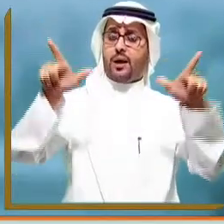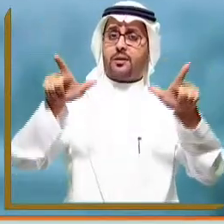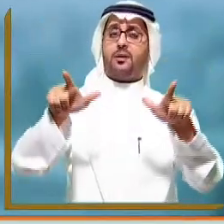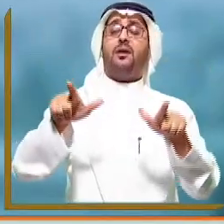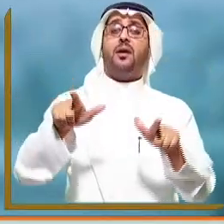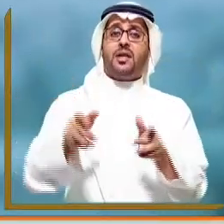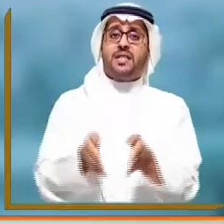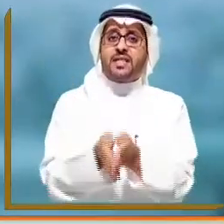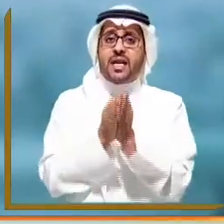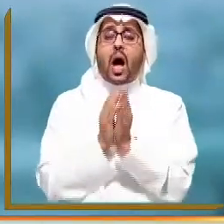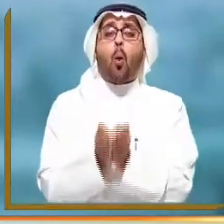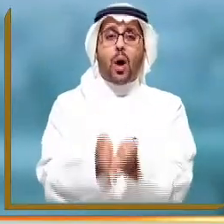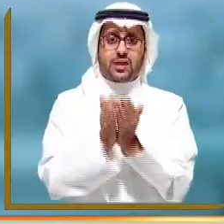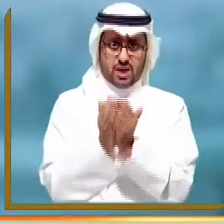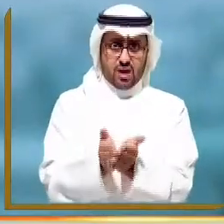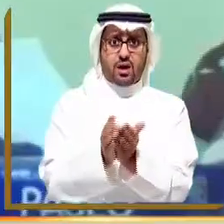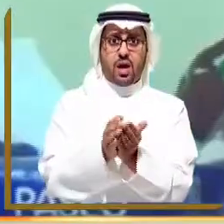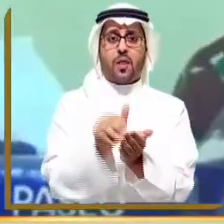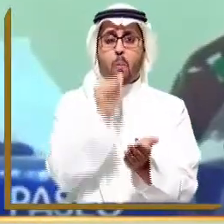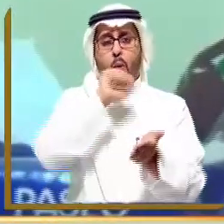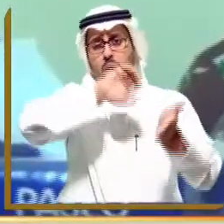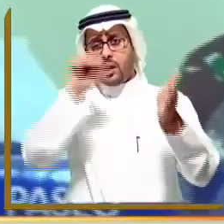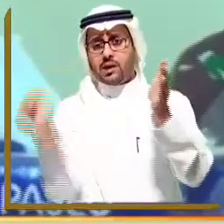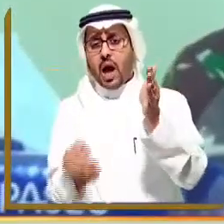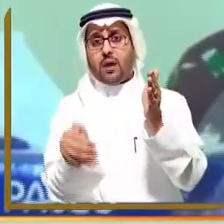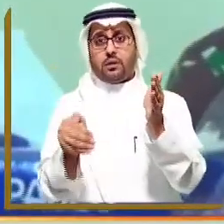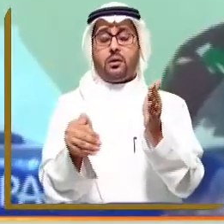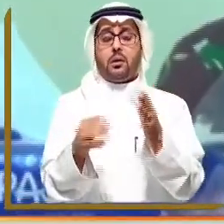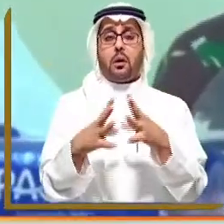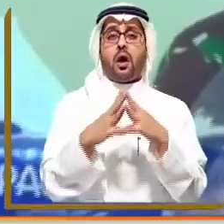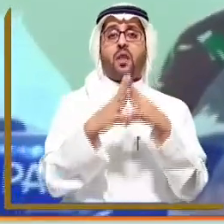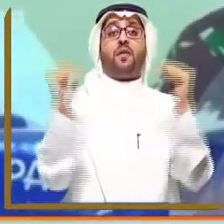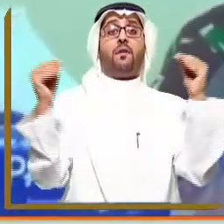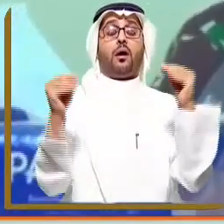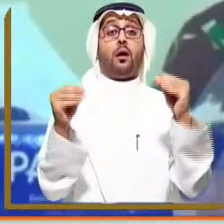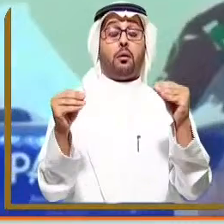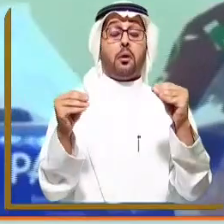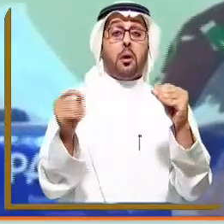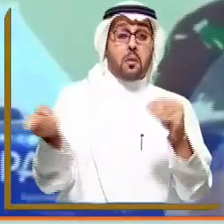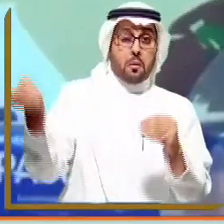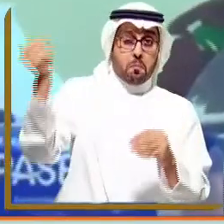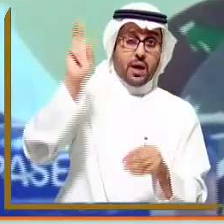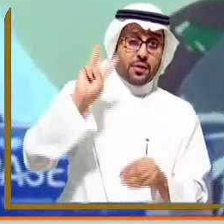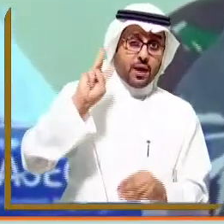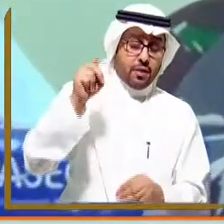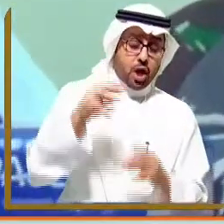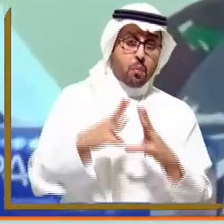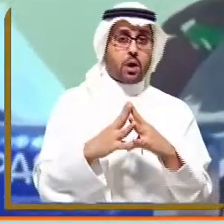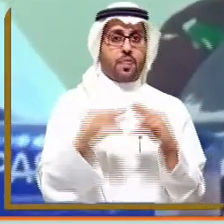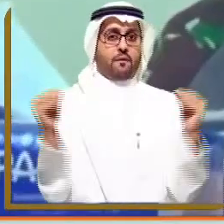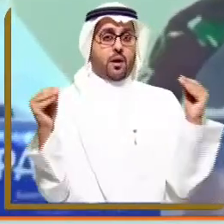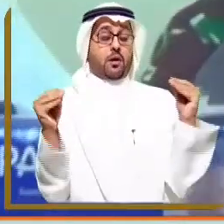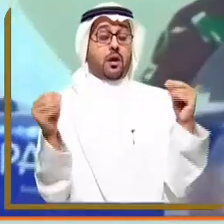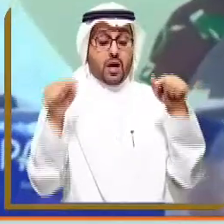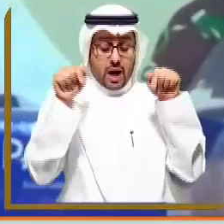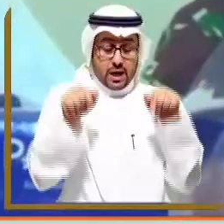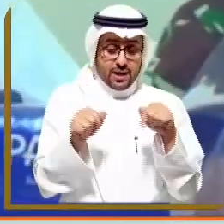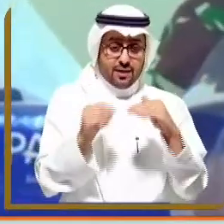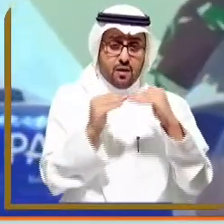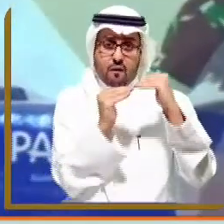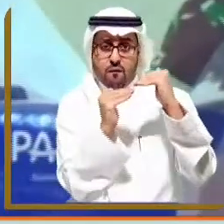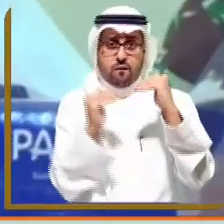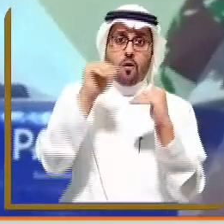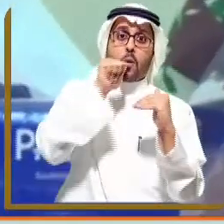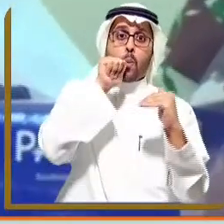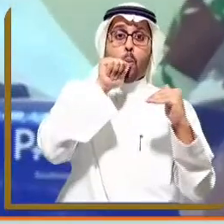حطام يعود للغواصة العسكرية المفقودة التي كان على متنها عشرات الأفراد بعد 3 أيام من اختفائها. وقال قائد